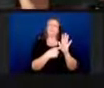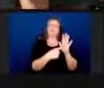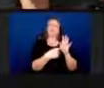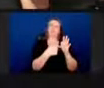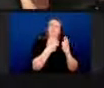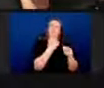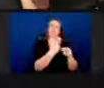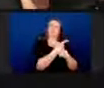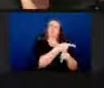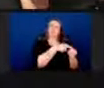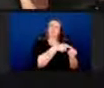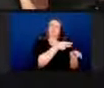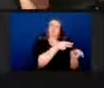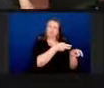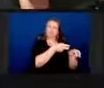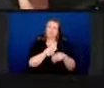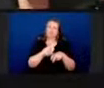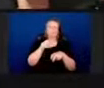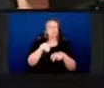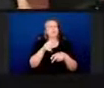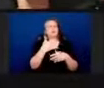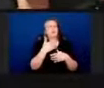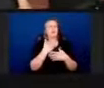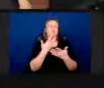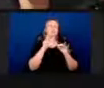تحول استخدم لوضع إطار